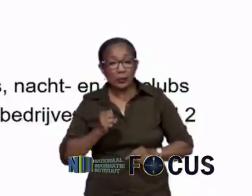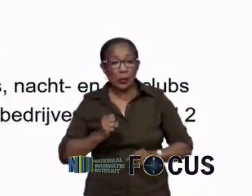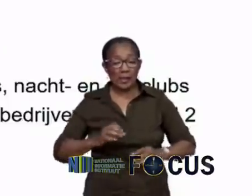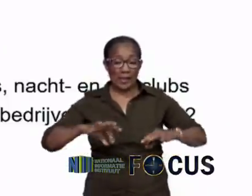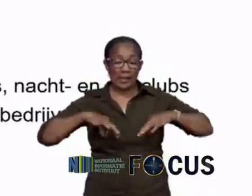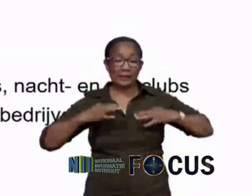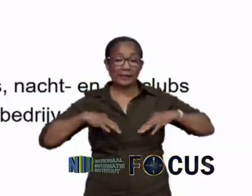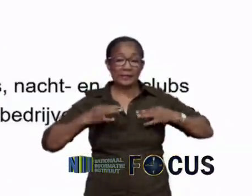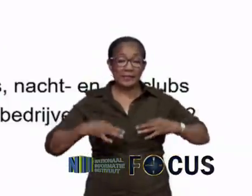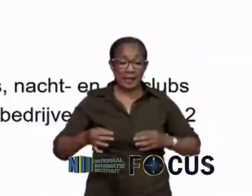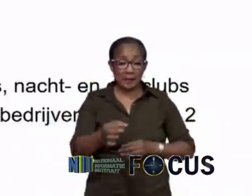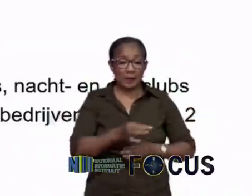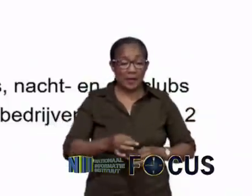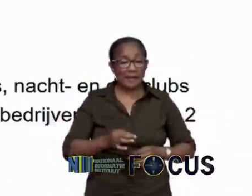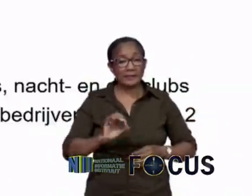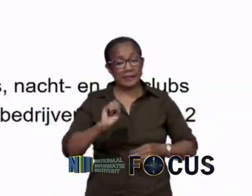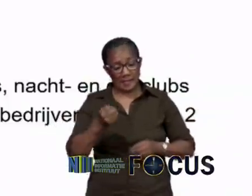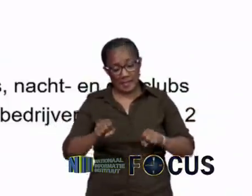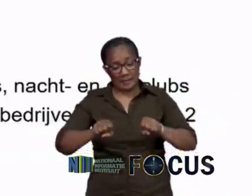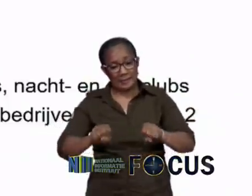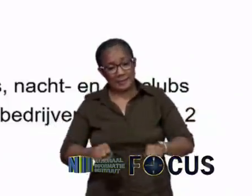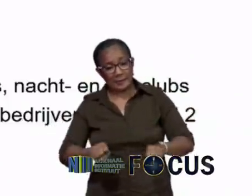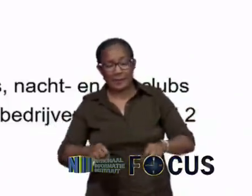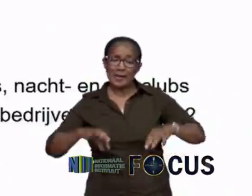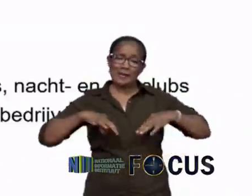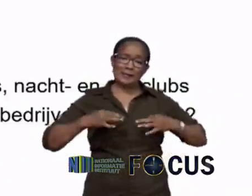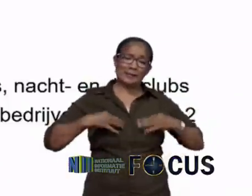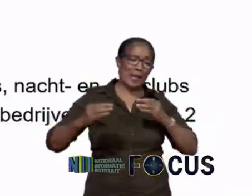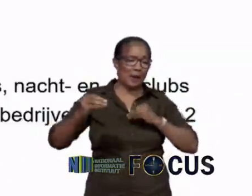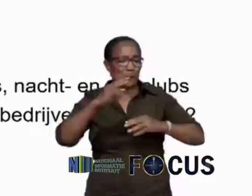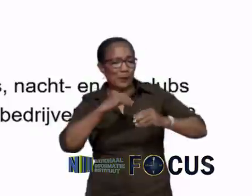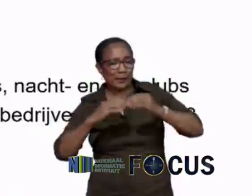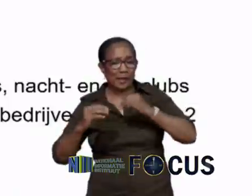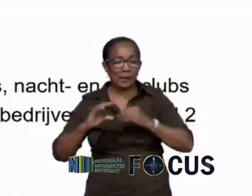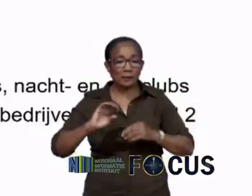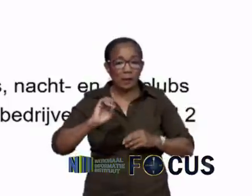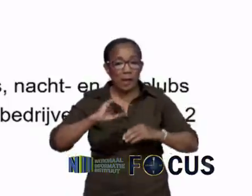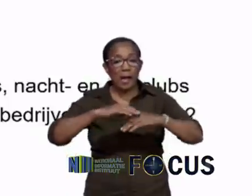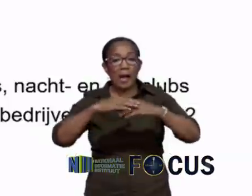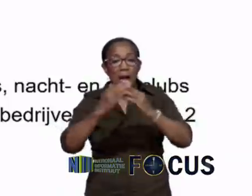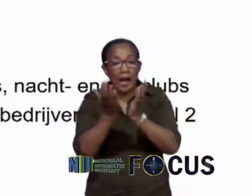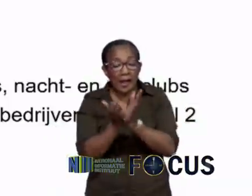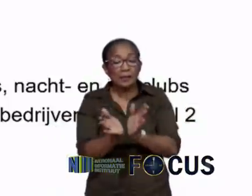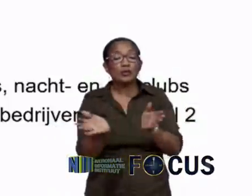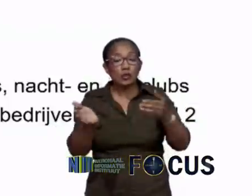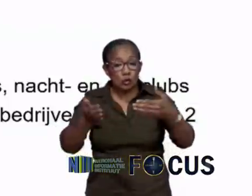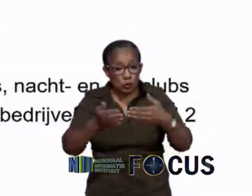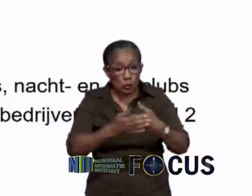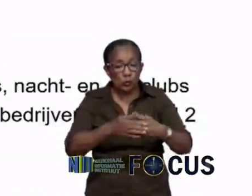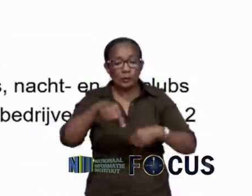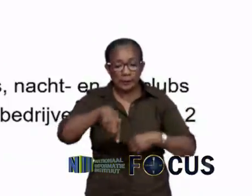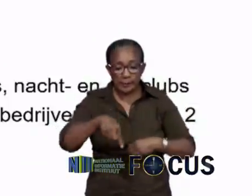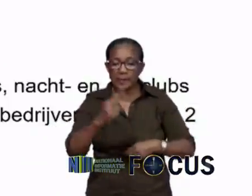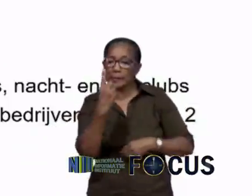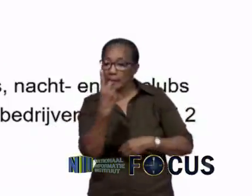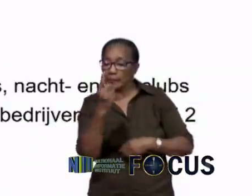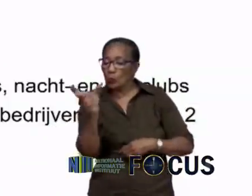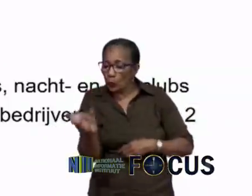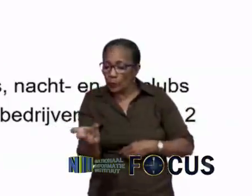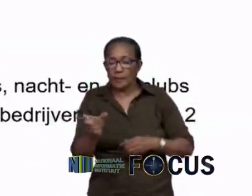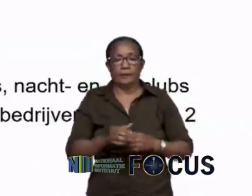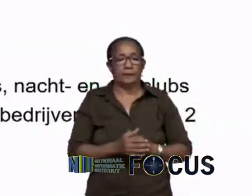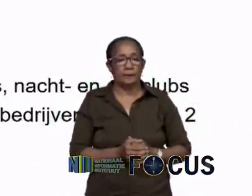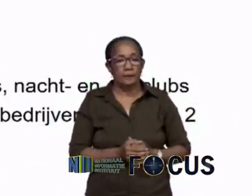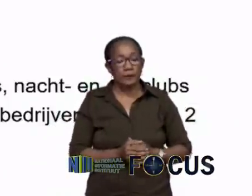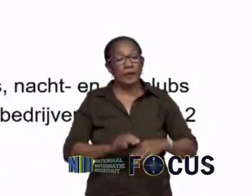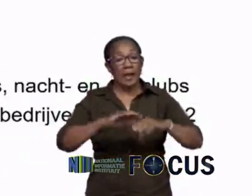De principe kan go sdong, pi kan go chillen. De principe dat die mustapu fu awiki disi.